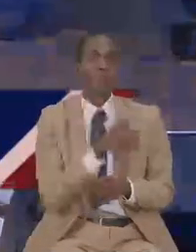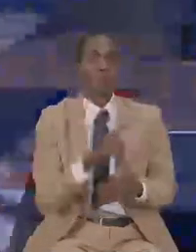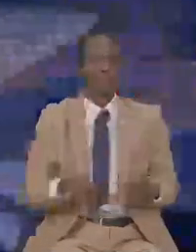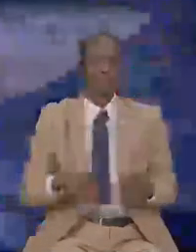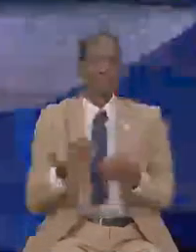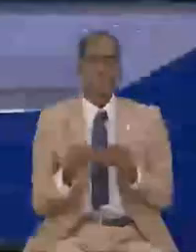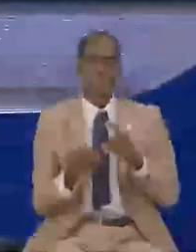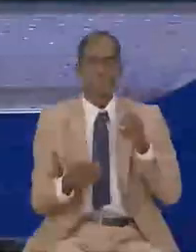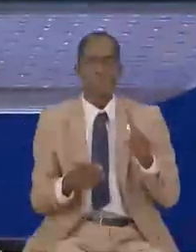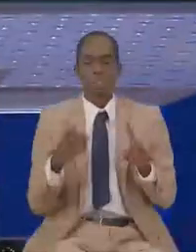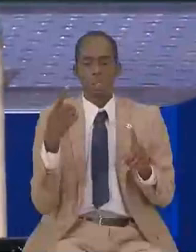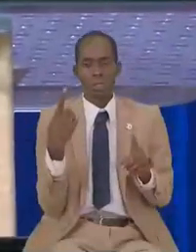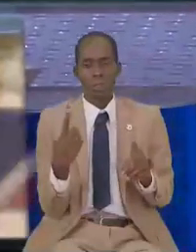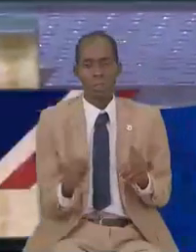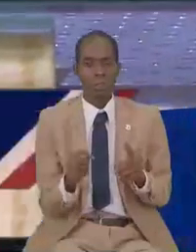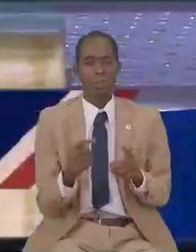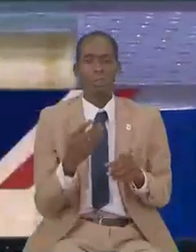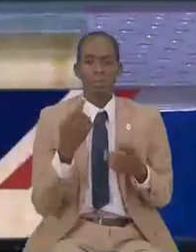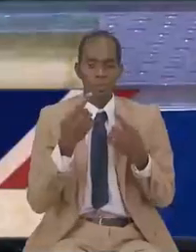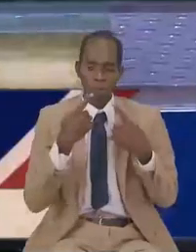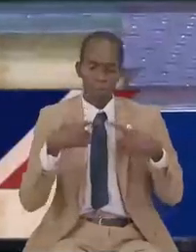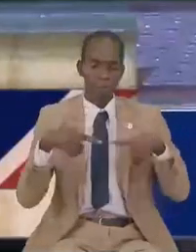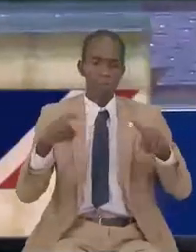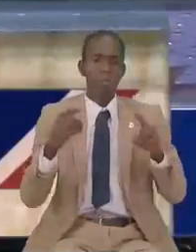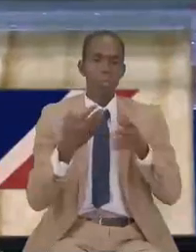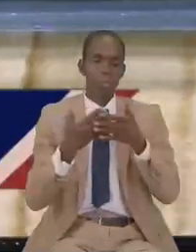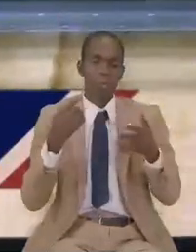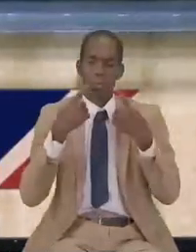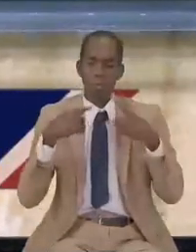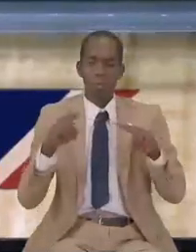la captivité prédite du peuple infidèle.